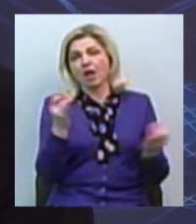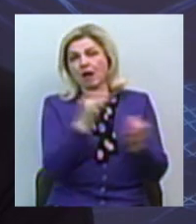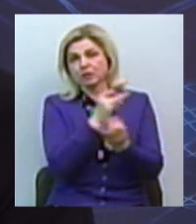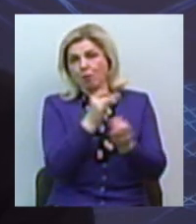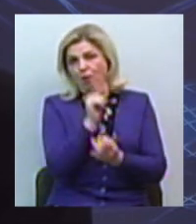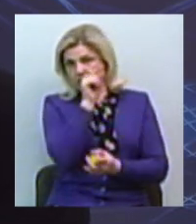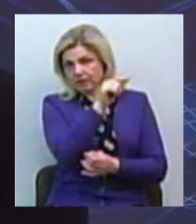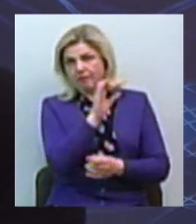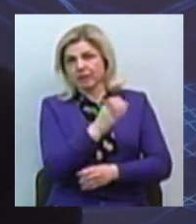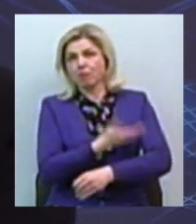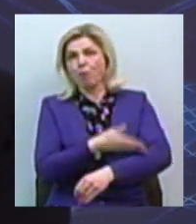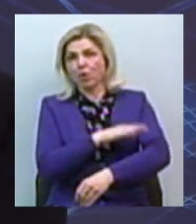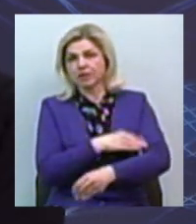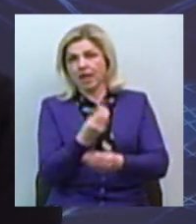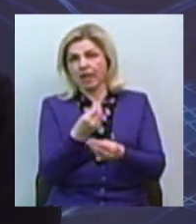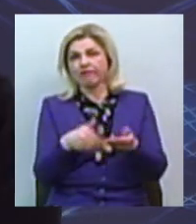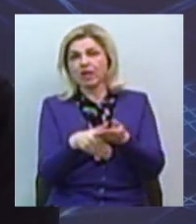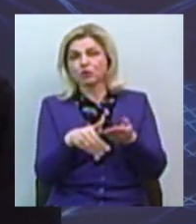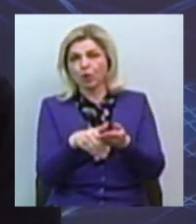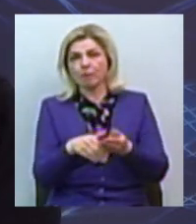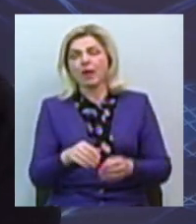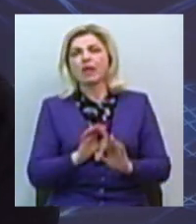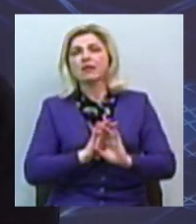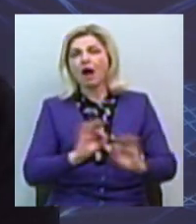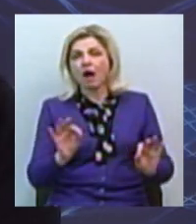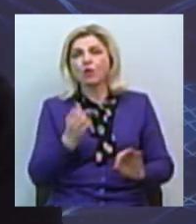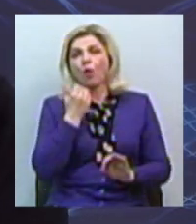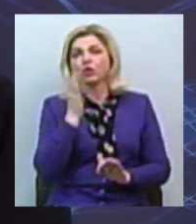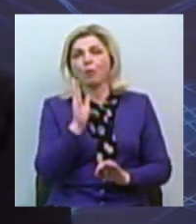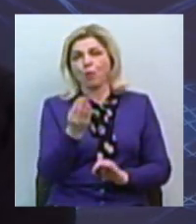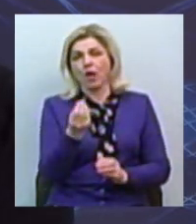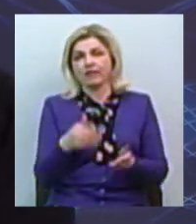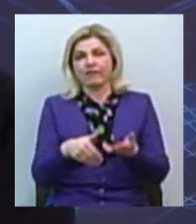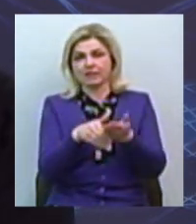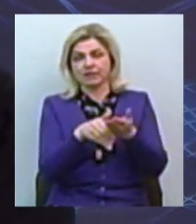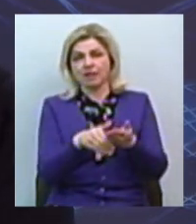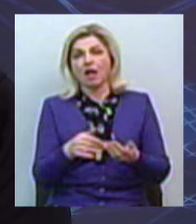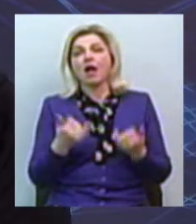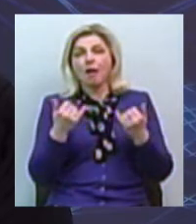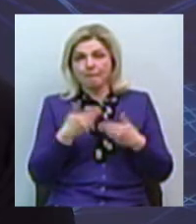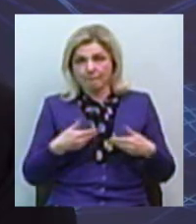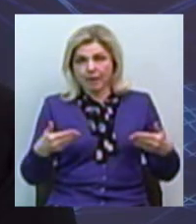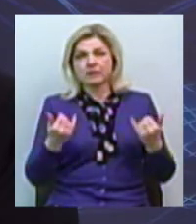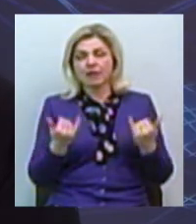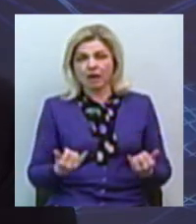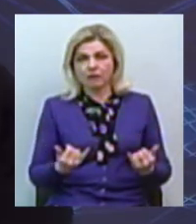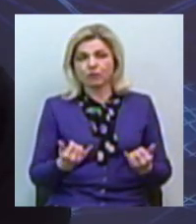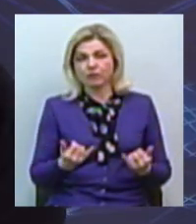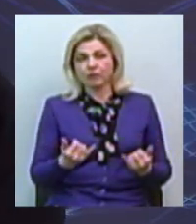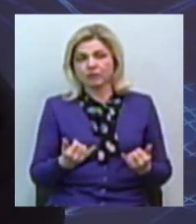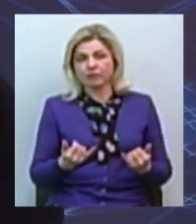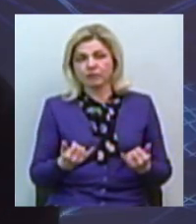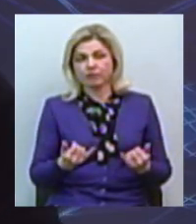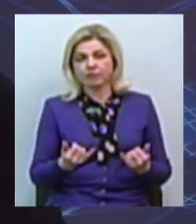інвесторами. Ідеальний світ – це коли буде інвестиція. І, власне, ми зараз, не можу зрадити, бо